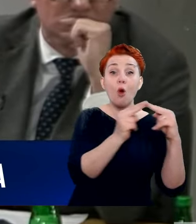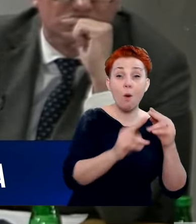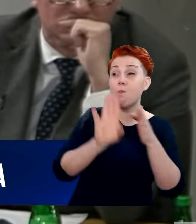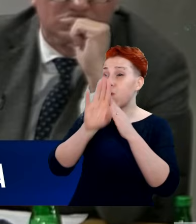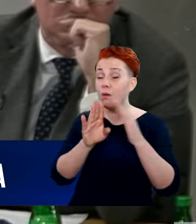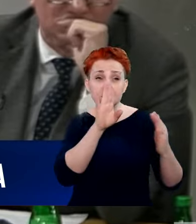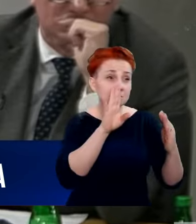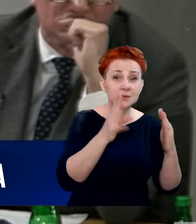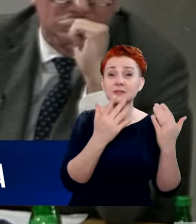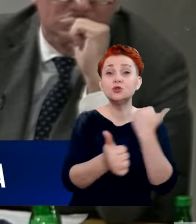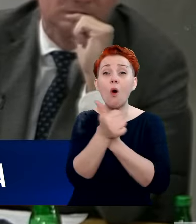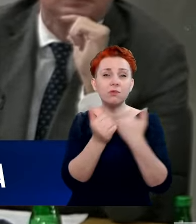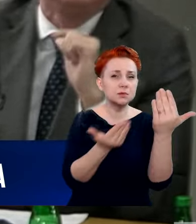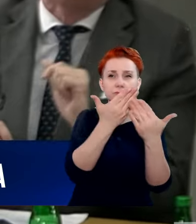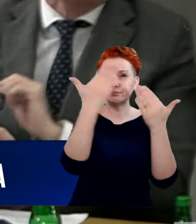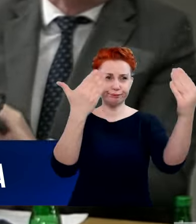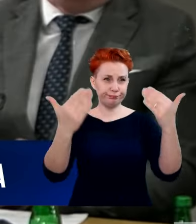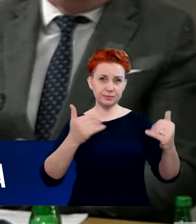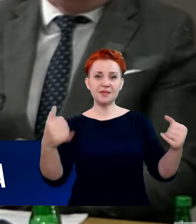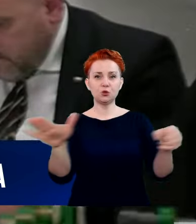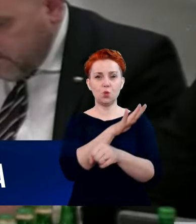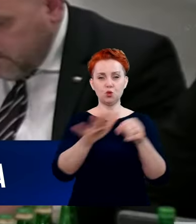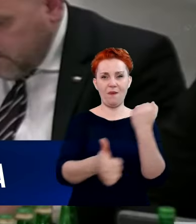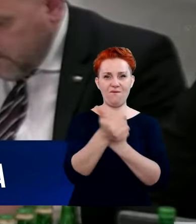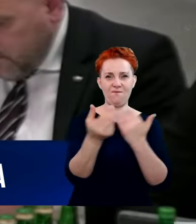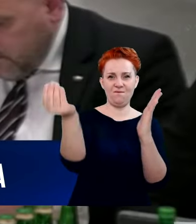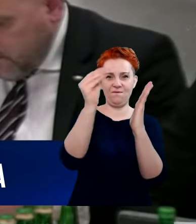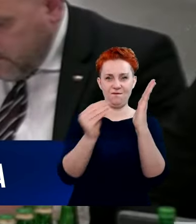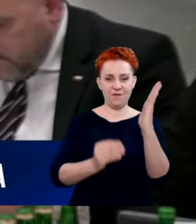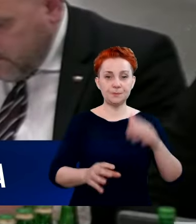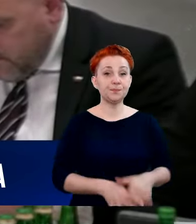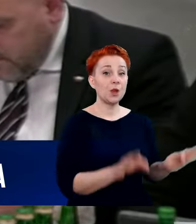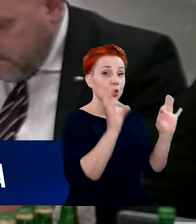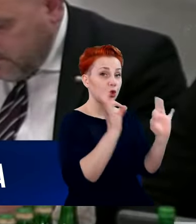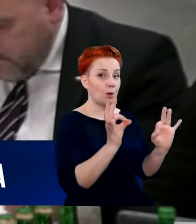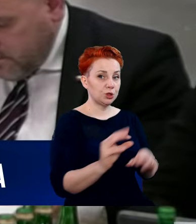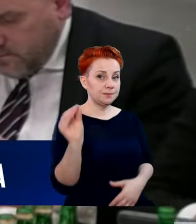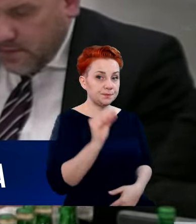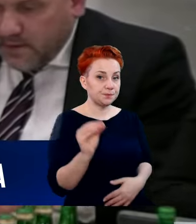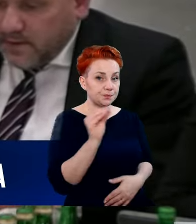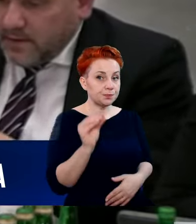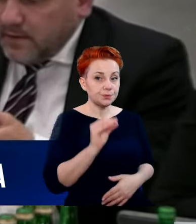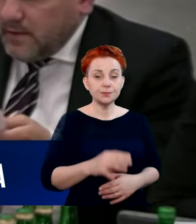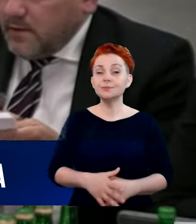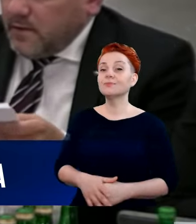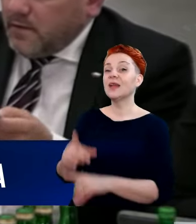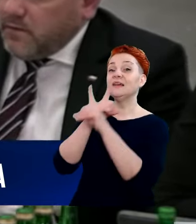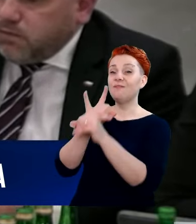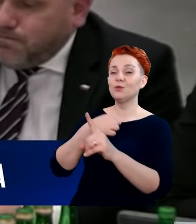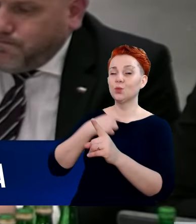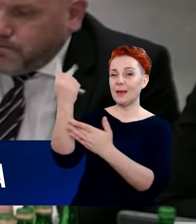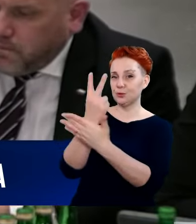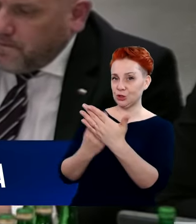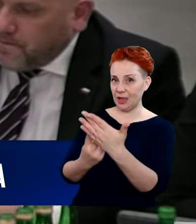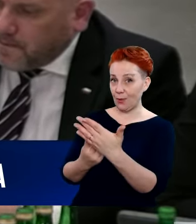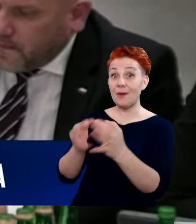wniosków dowodowych, również uzupełnić wnioski dowodowe. W takim razie, dobrze, jeżeli to jeszcze pani przewodnicząca, co przeczytałam jednak dobrze